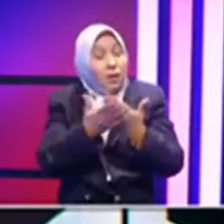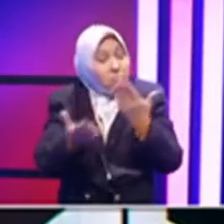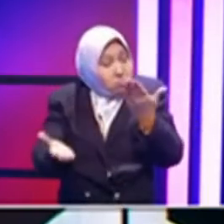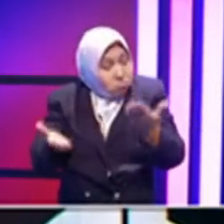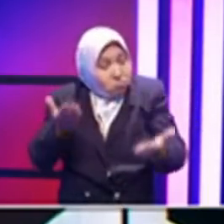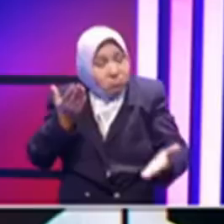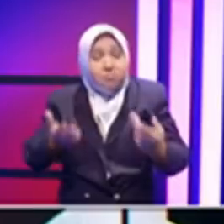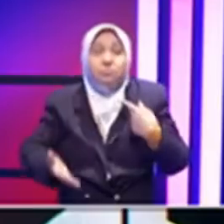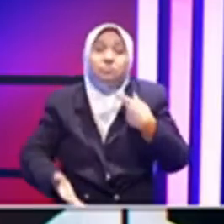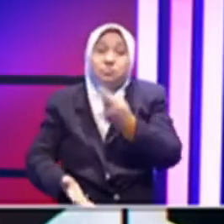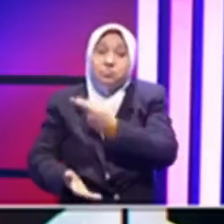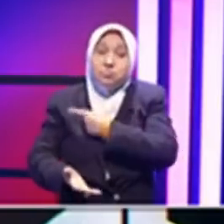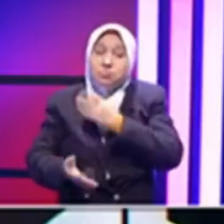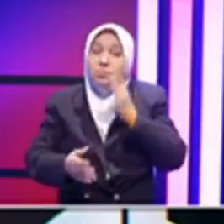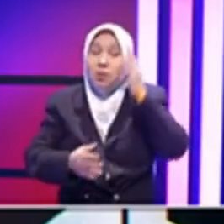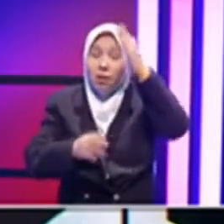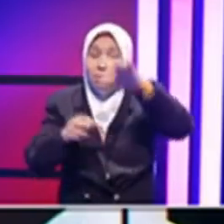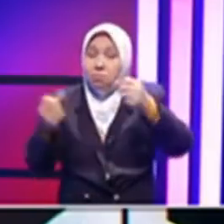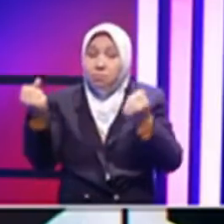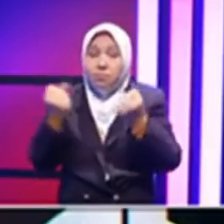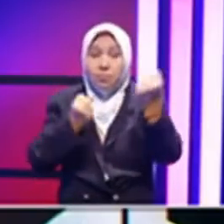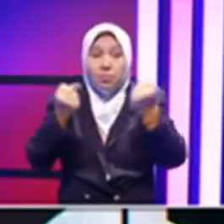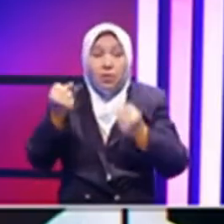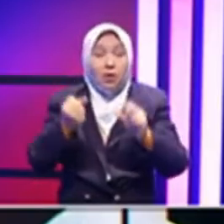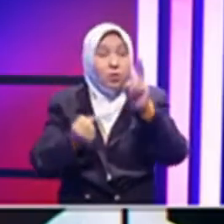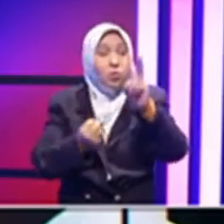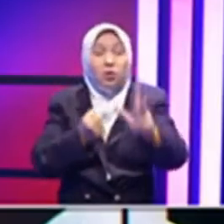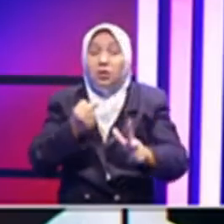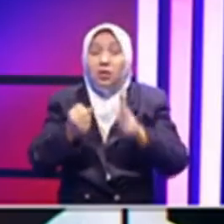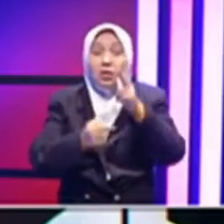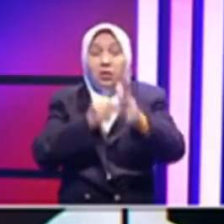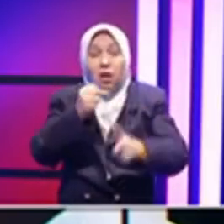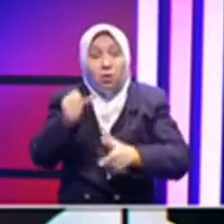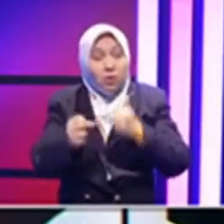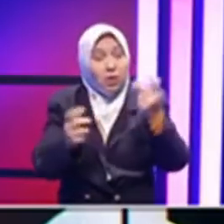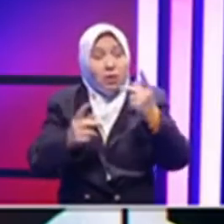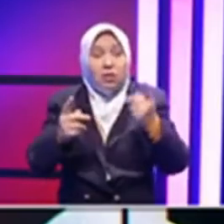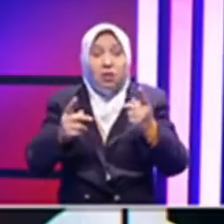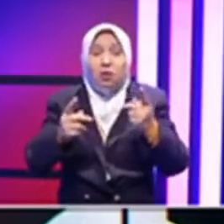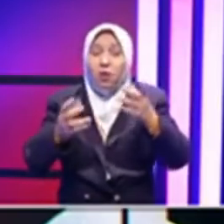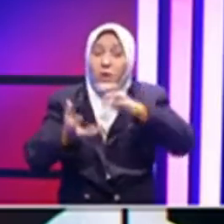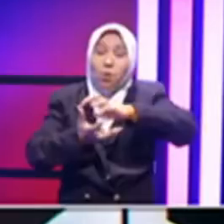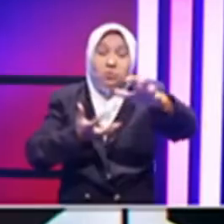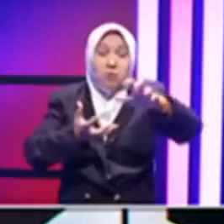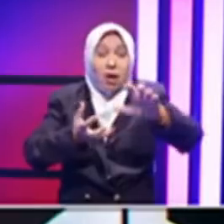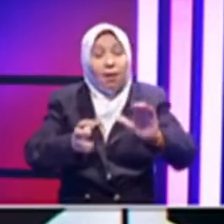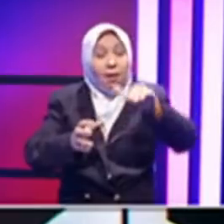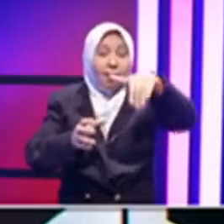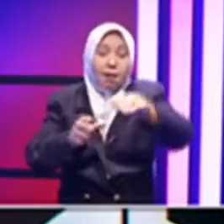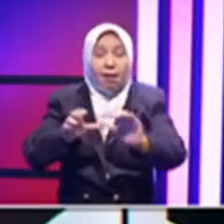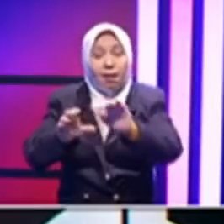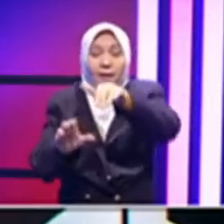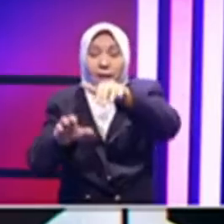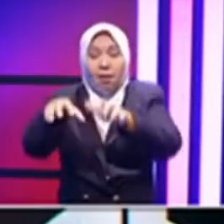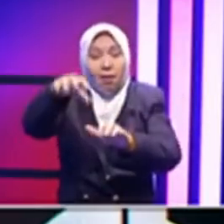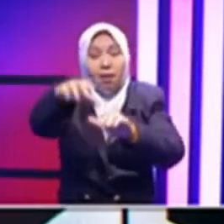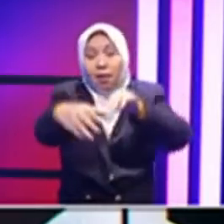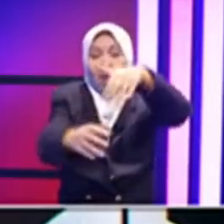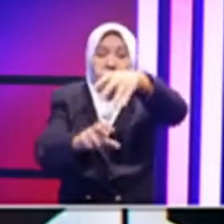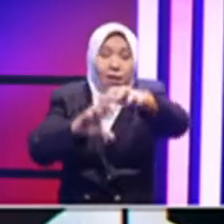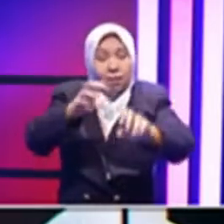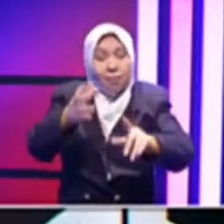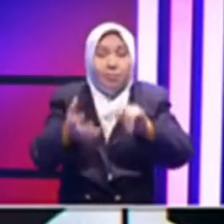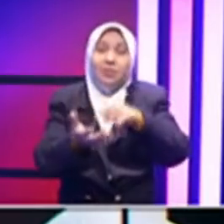akan kalau bawa kereta tu 2-3 tahun kereta rosak terus. Pasal bonggol-bonggol tak rata apa sebagainya. Dan ini adalah